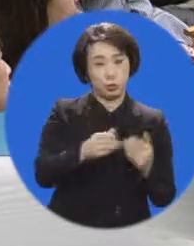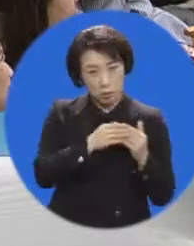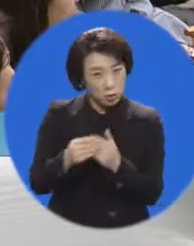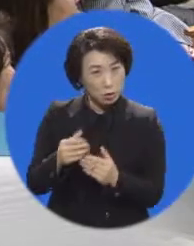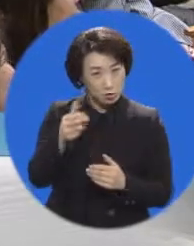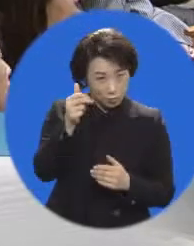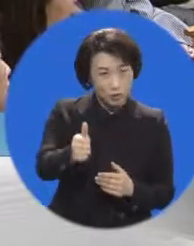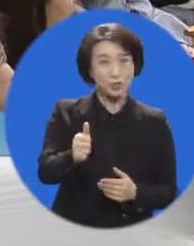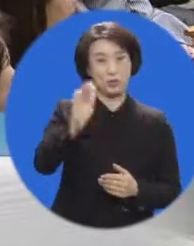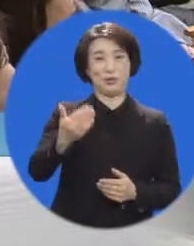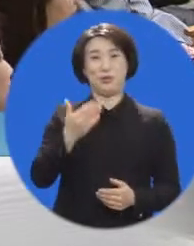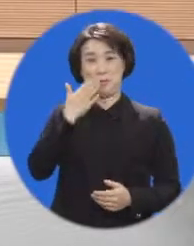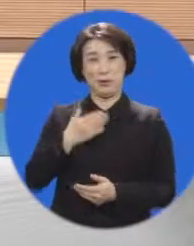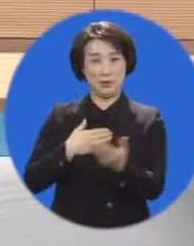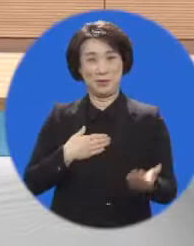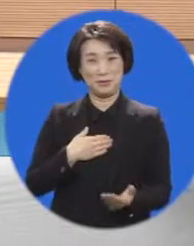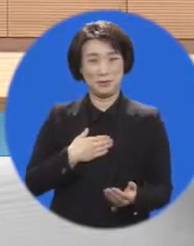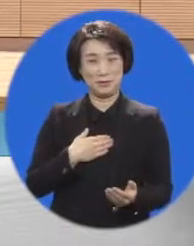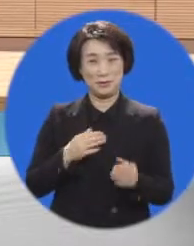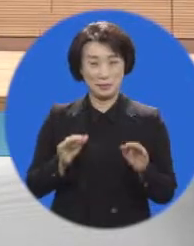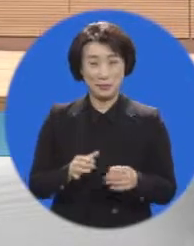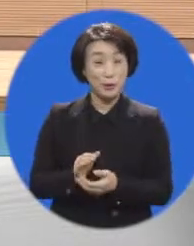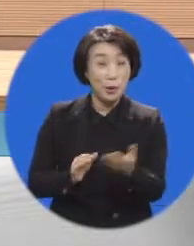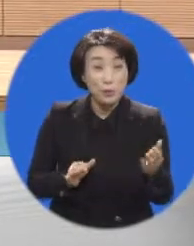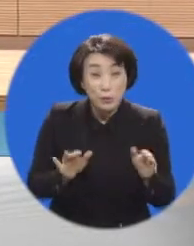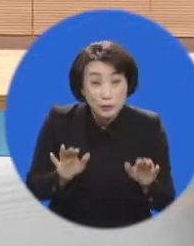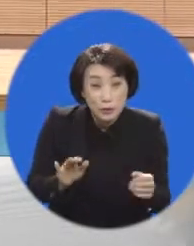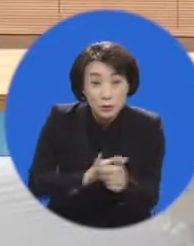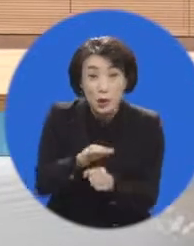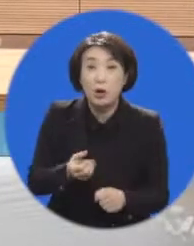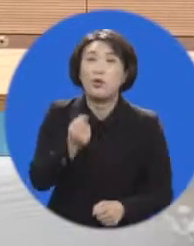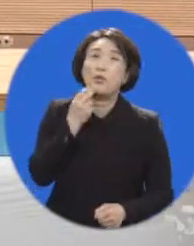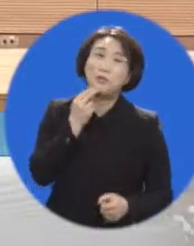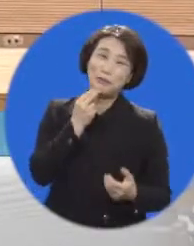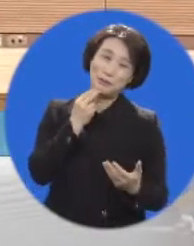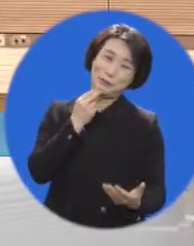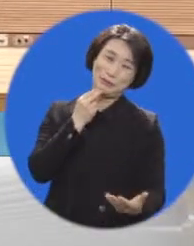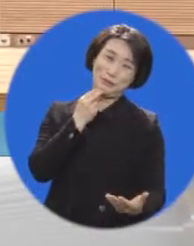될 수 있다 이 말입니다. 근데 그런 사랑이 없잖아요.